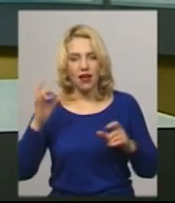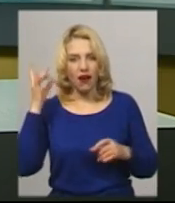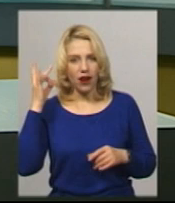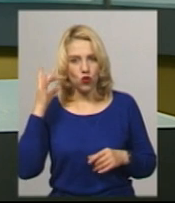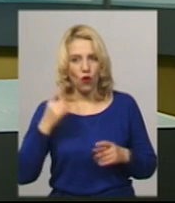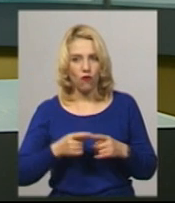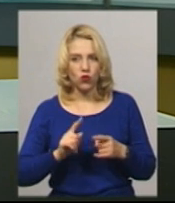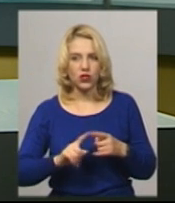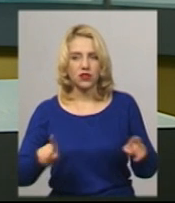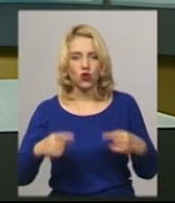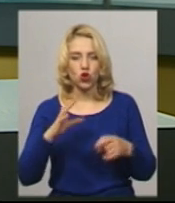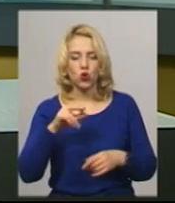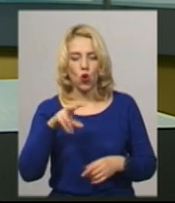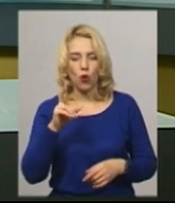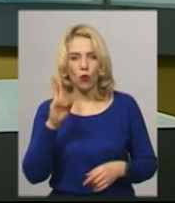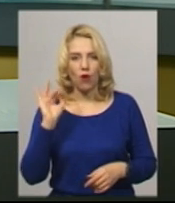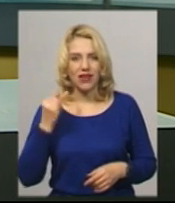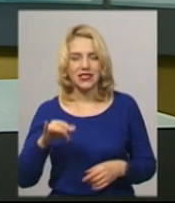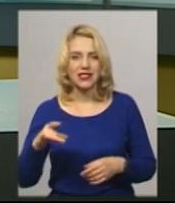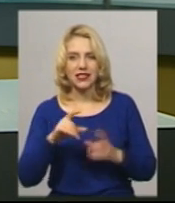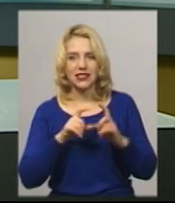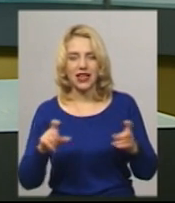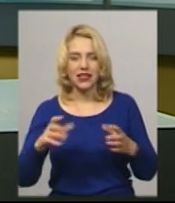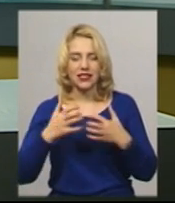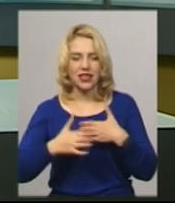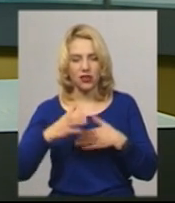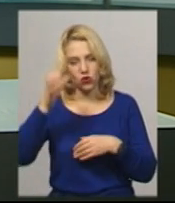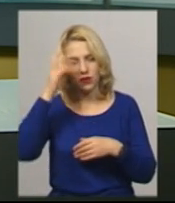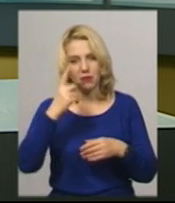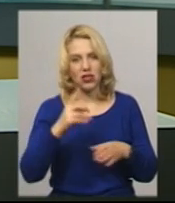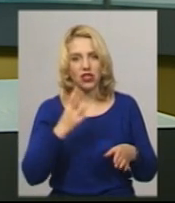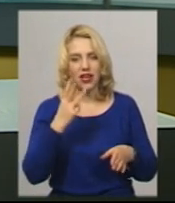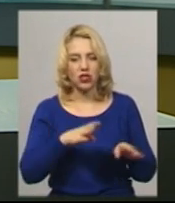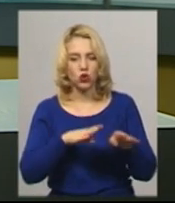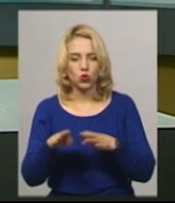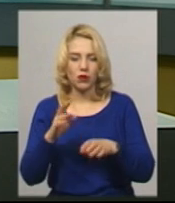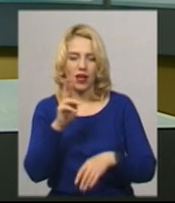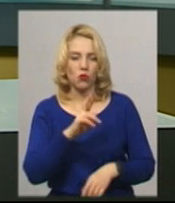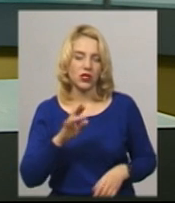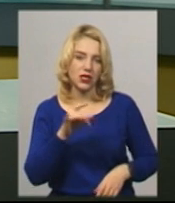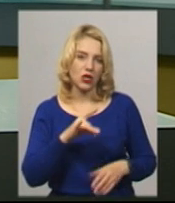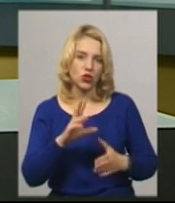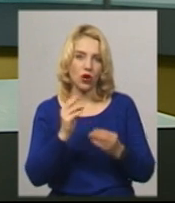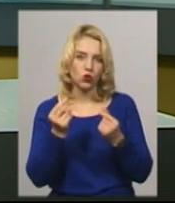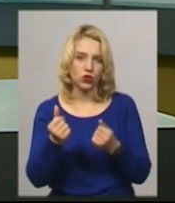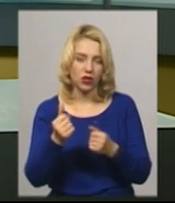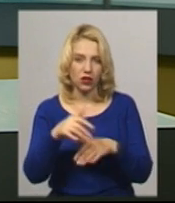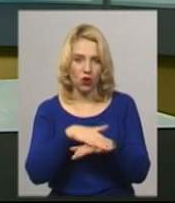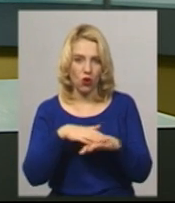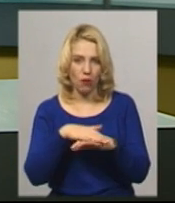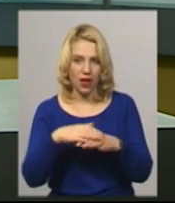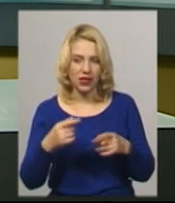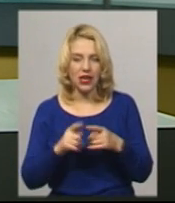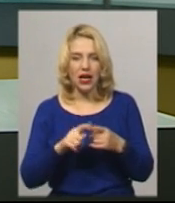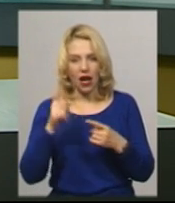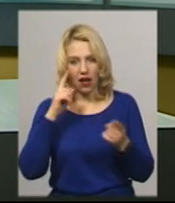у Солобковецькому закладі загальної середньої освіти перших-третіх ступенів Ярмолинецького району за кошти громади. Авторка ідеї